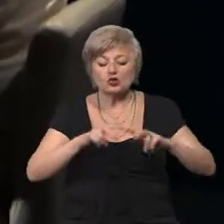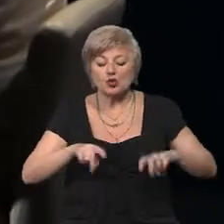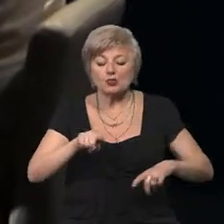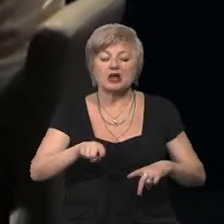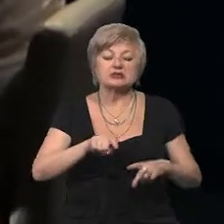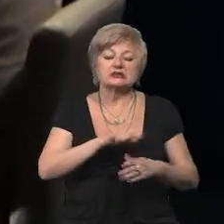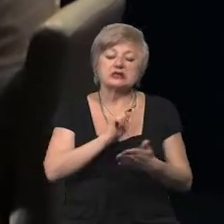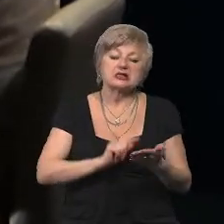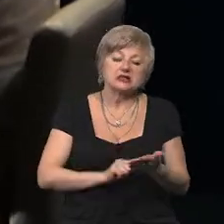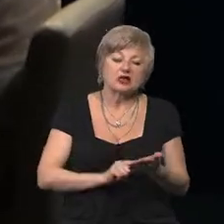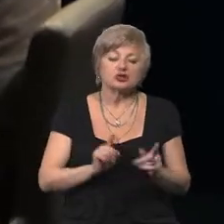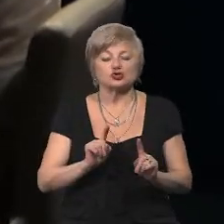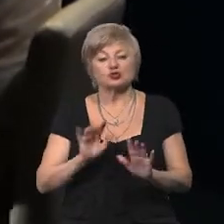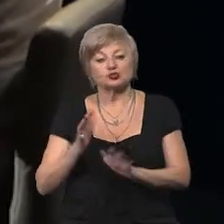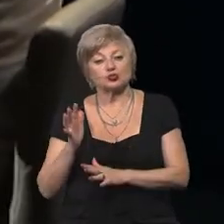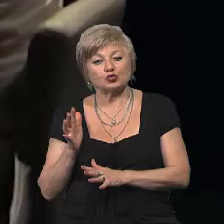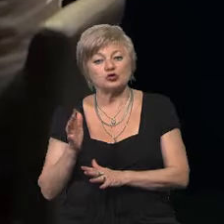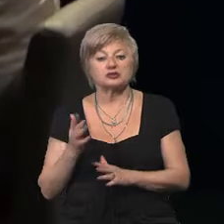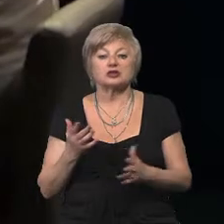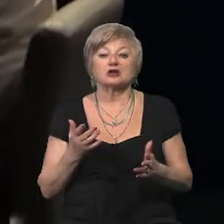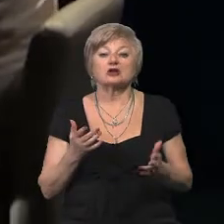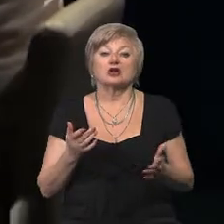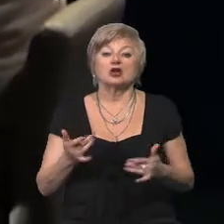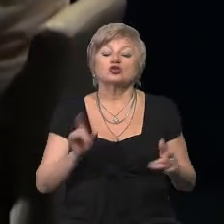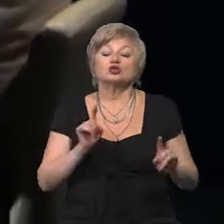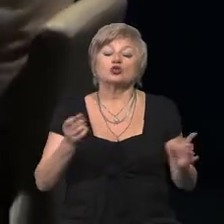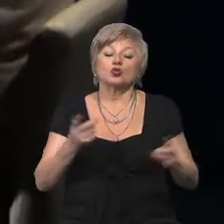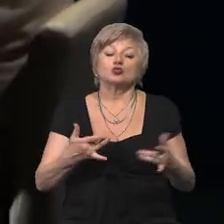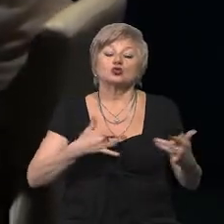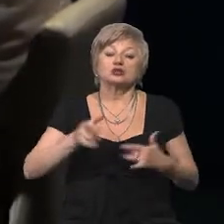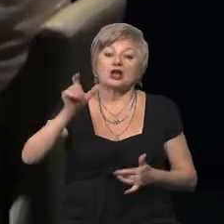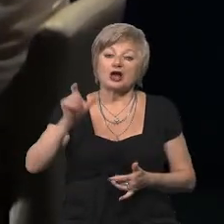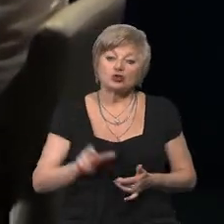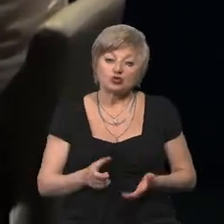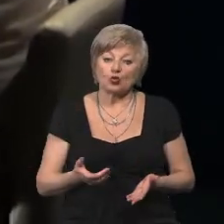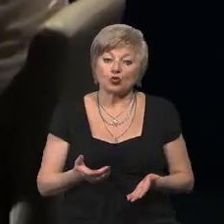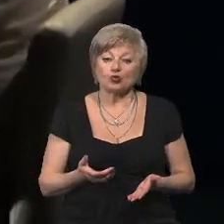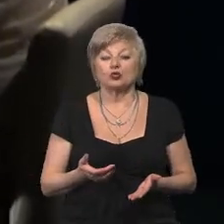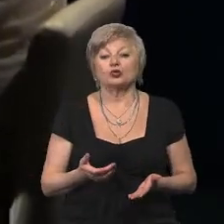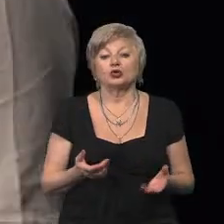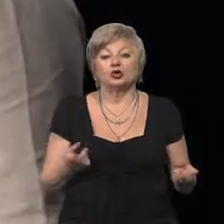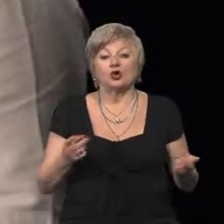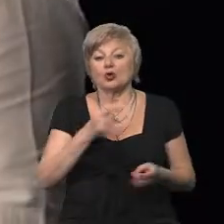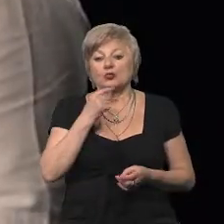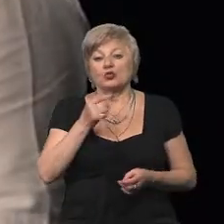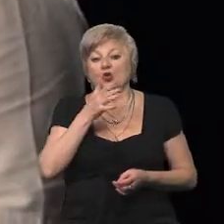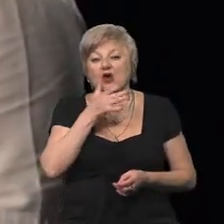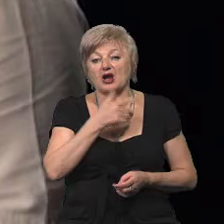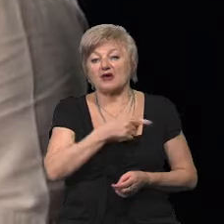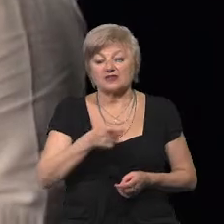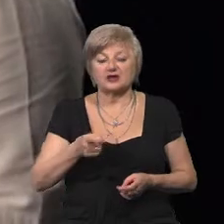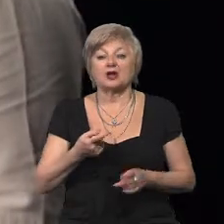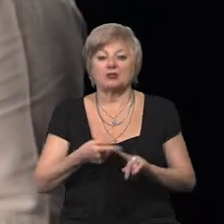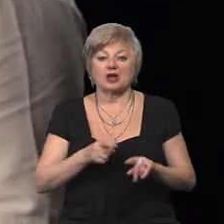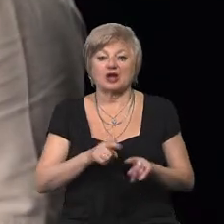событиях, зачем это нужно вообще, зачем это нужно актеру. Ну, то есть какое-то время мы все-таки тратим на вот этот вот разбор и